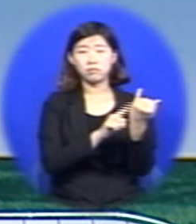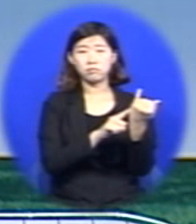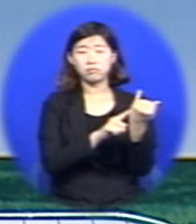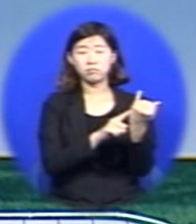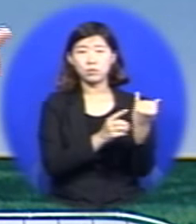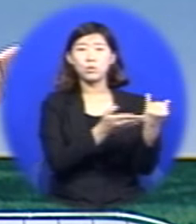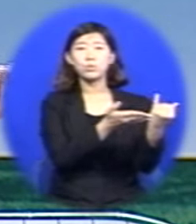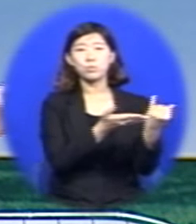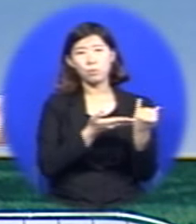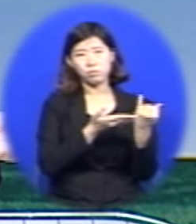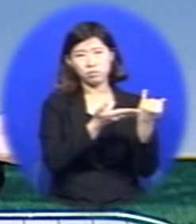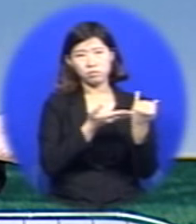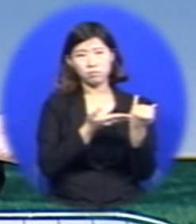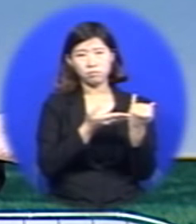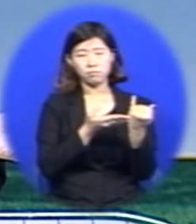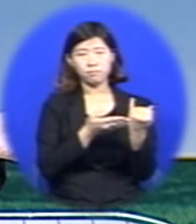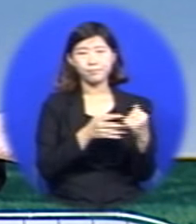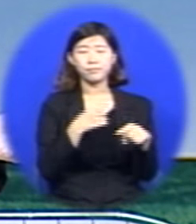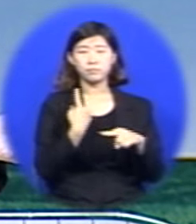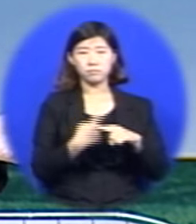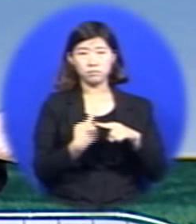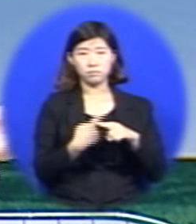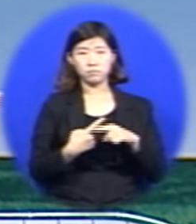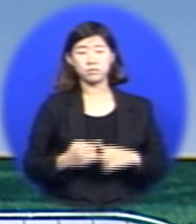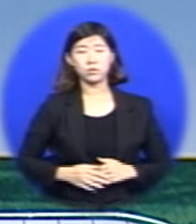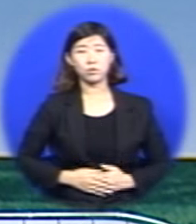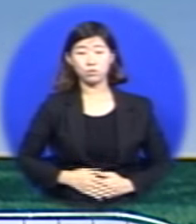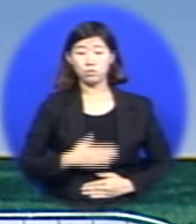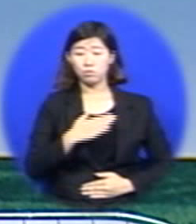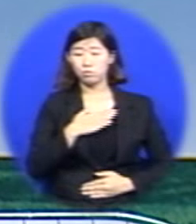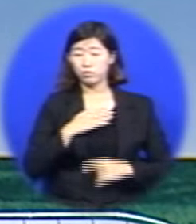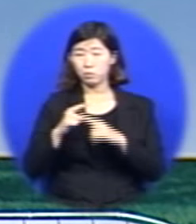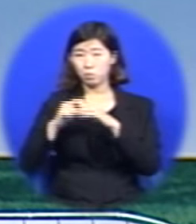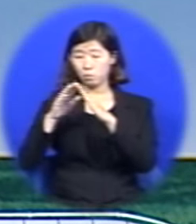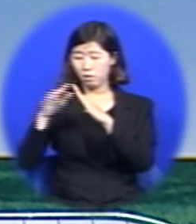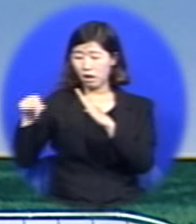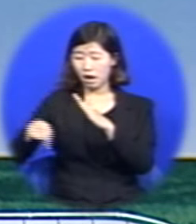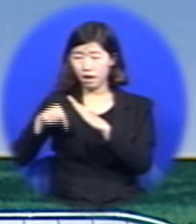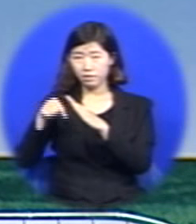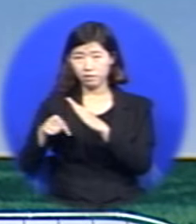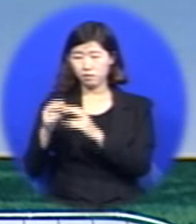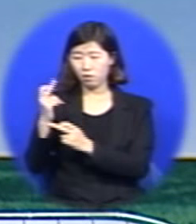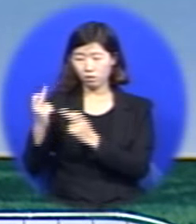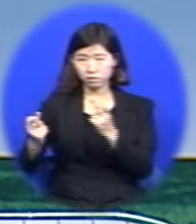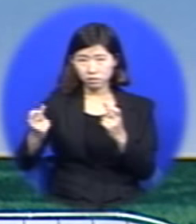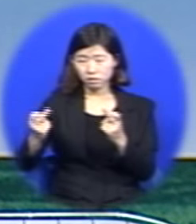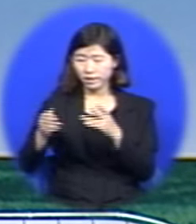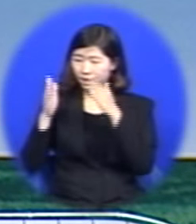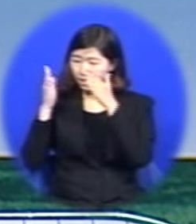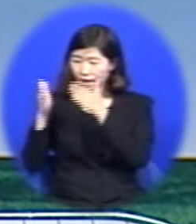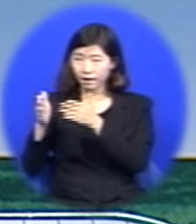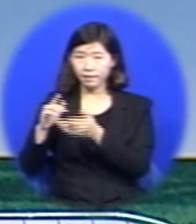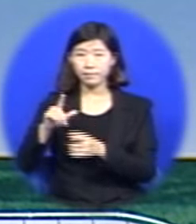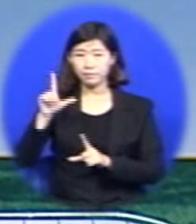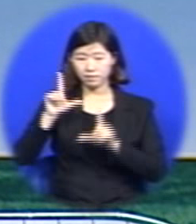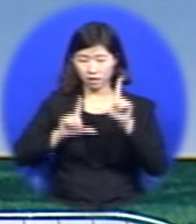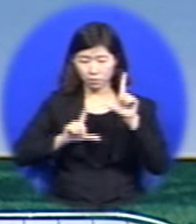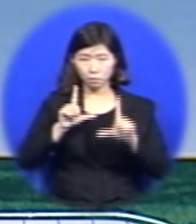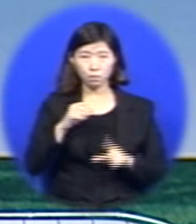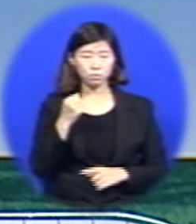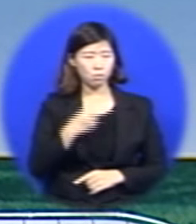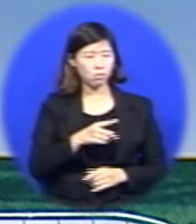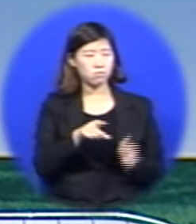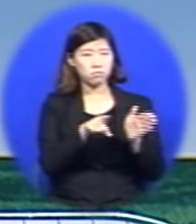우리는 믿음의 형제들에게 하는 태도와 예수 믿지 않는 이들을 향한 태도가 같아야